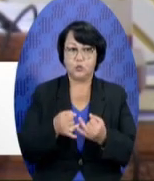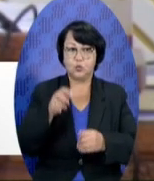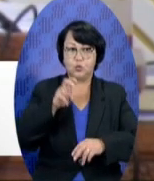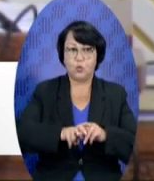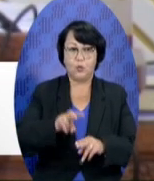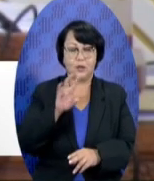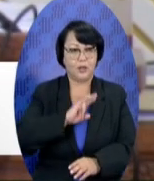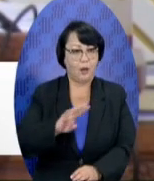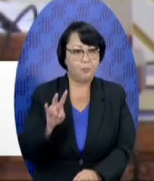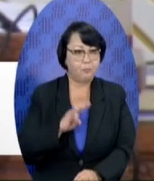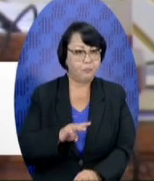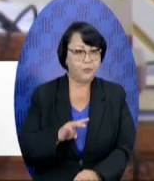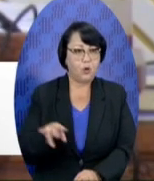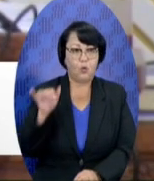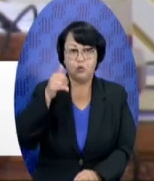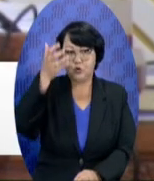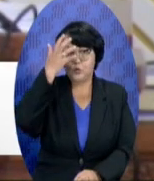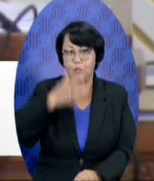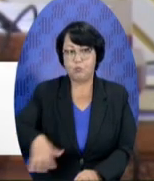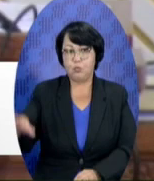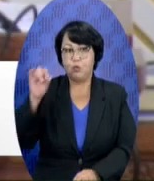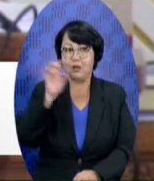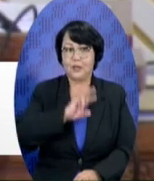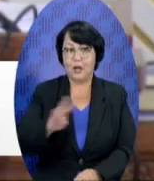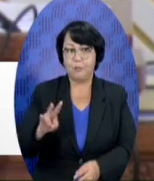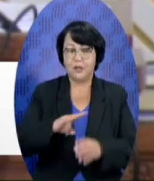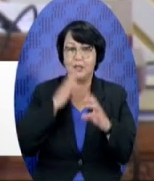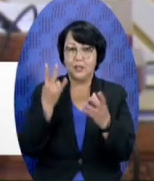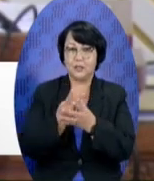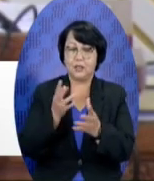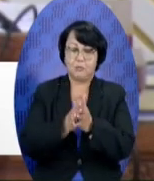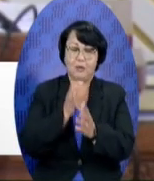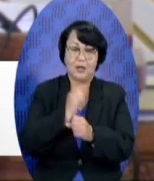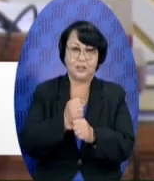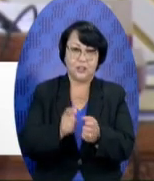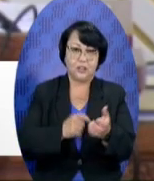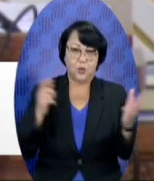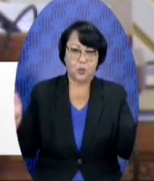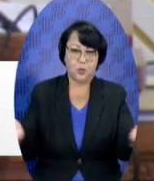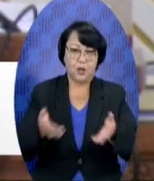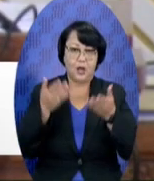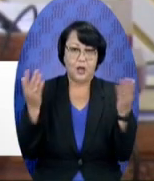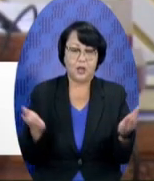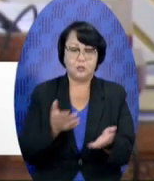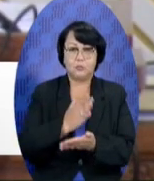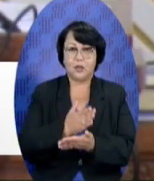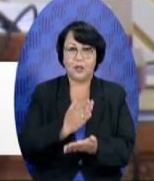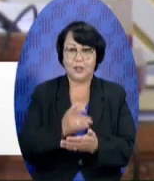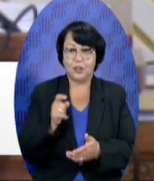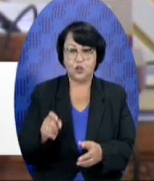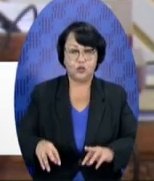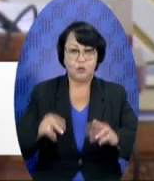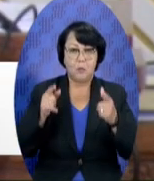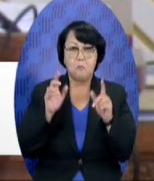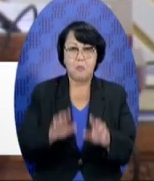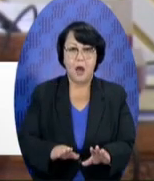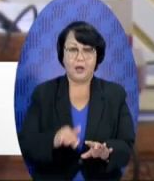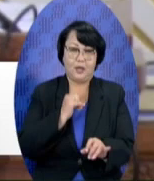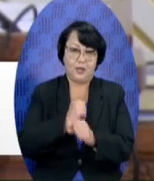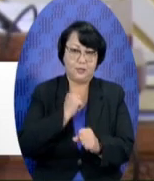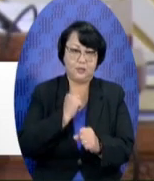болон улс төрийн бүх намууд нэгдэж хамтарч ажиллахыг уриалж байна. Энэ өөрчлөлт бол энэ байнгын ажиллагаатай